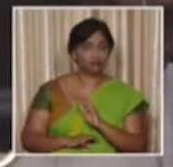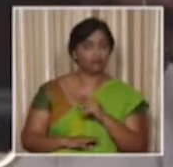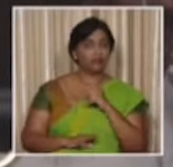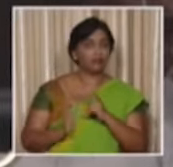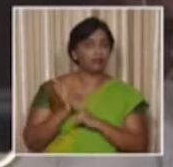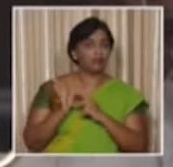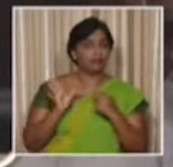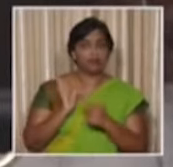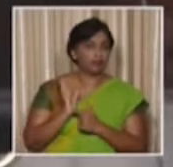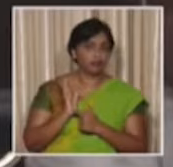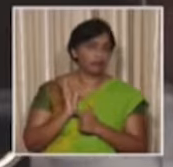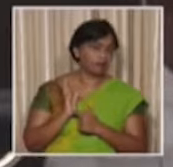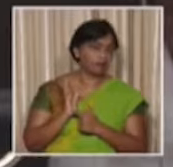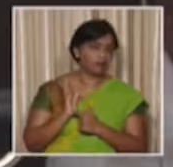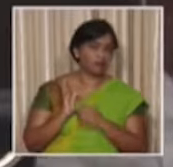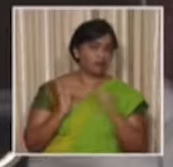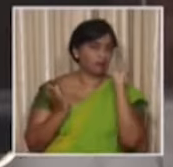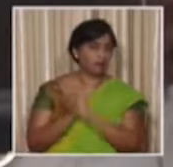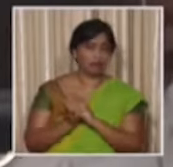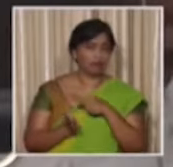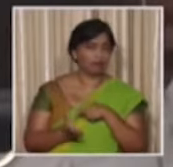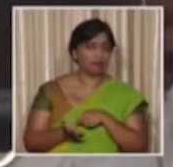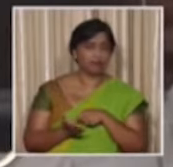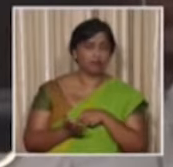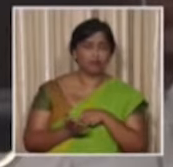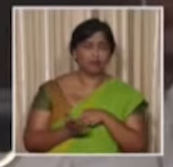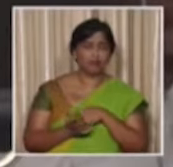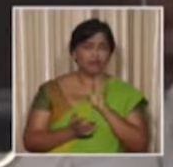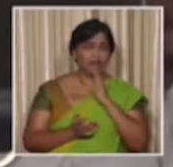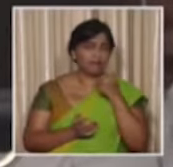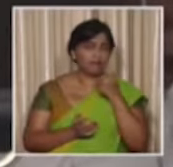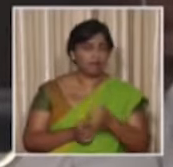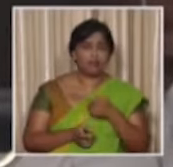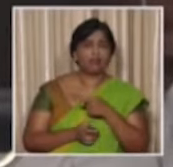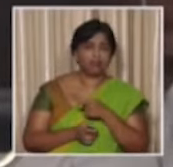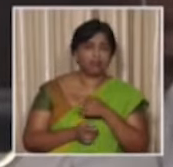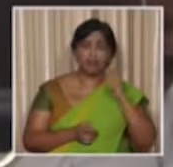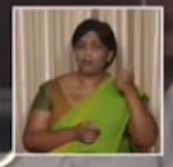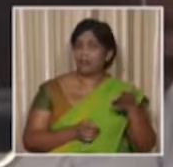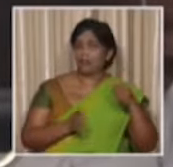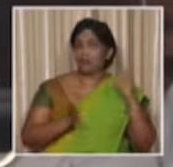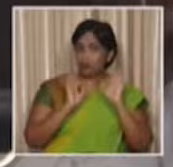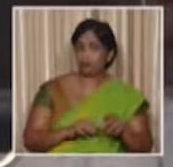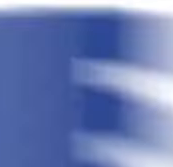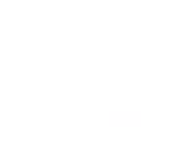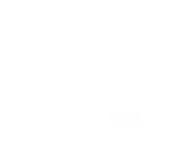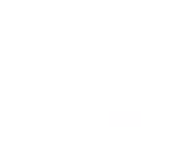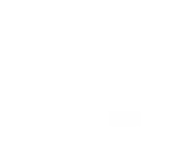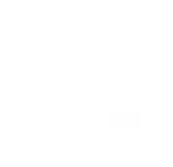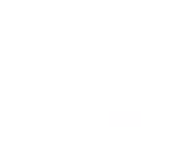වල වැට් එක ගහන එක අත්‍යවශ්‍ය දේවල් හැටියට සලකලා නොගහ ඉන්න පුළුවන් නම්